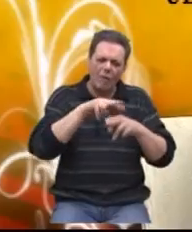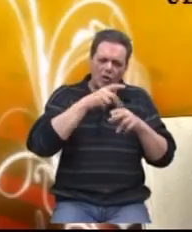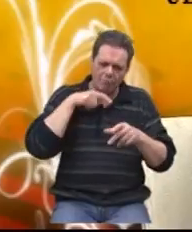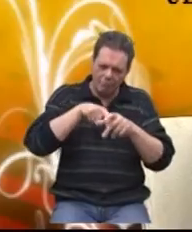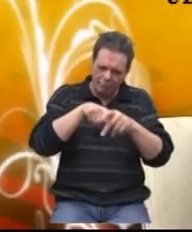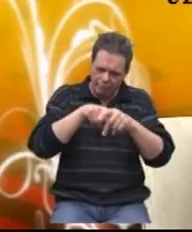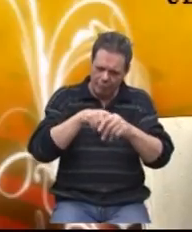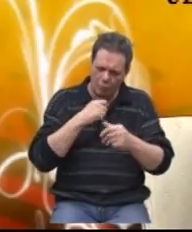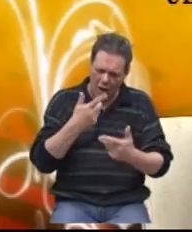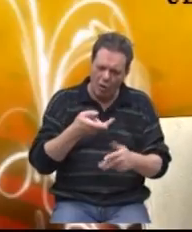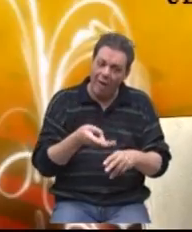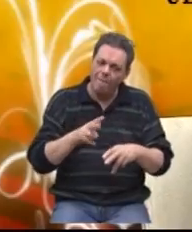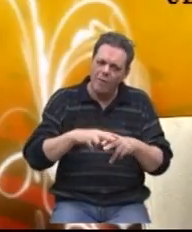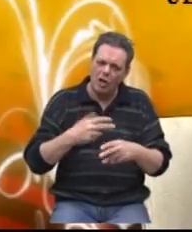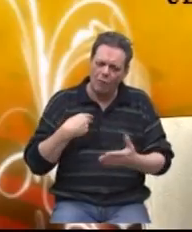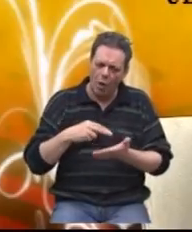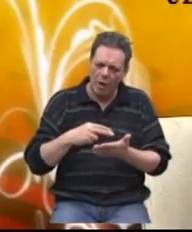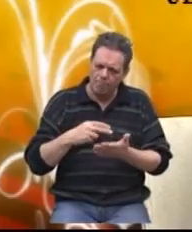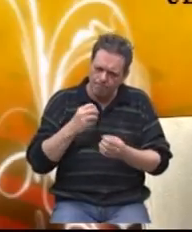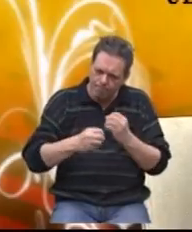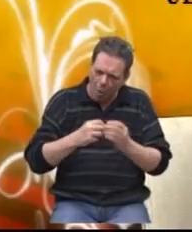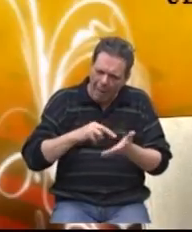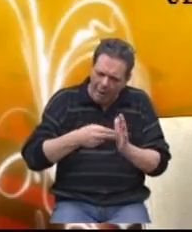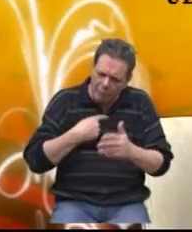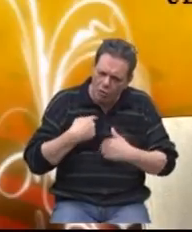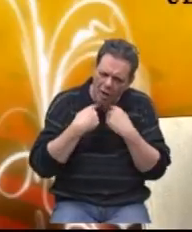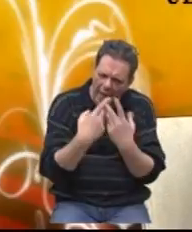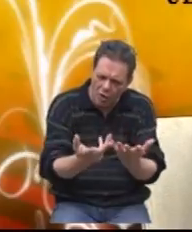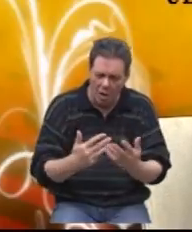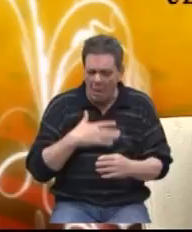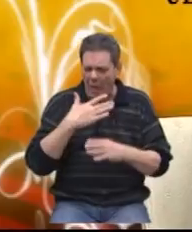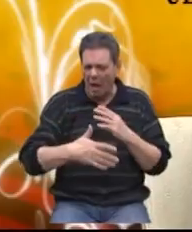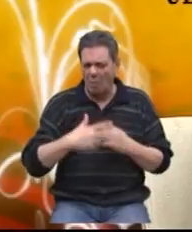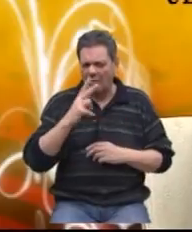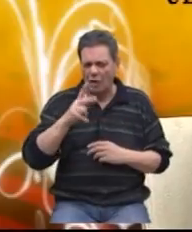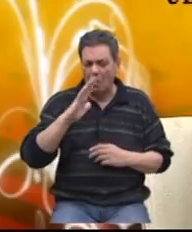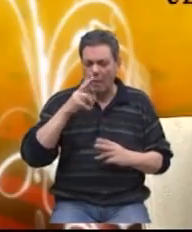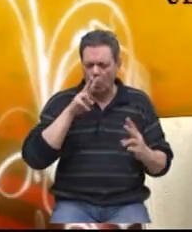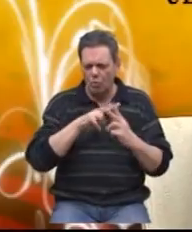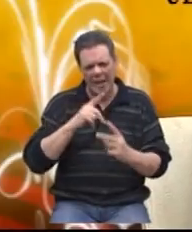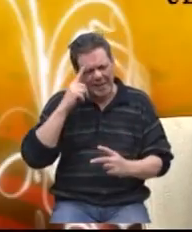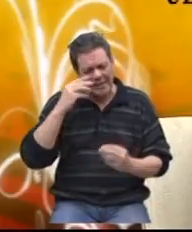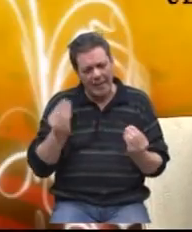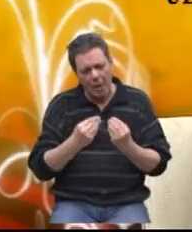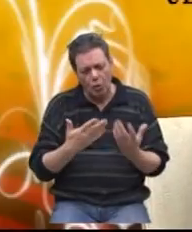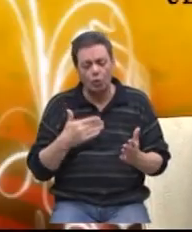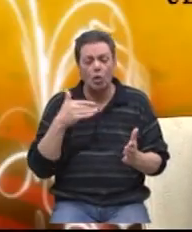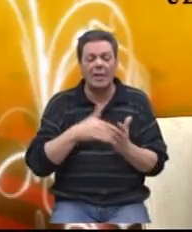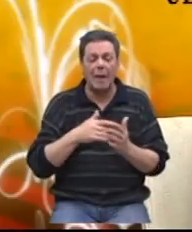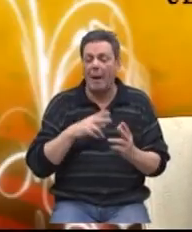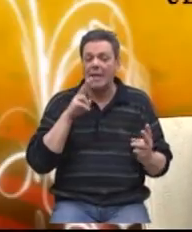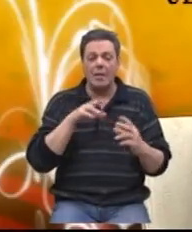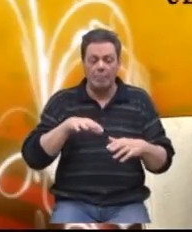će vama više problema svojih reći, vi ćete nakon trećeg ili petog susreta saznat nešto što ste možda trebali saznat na